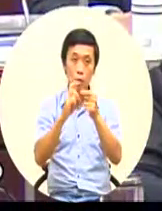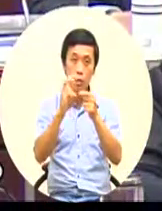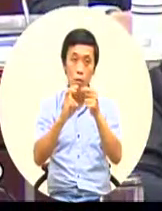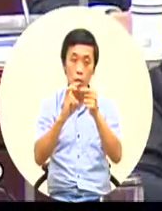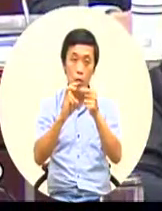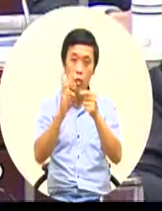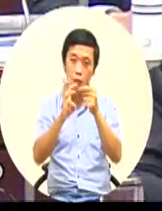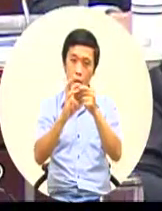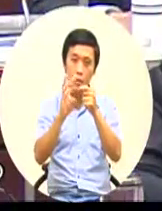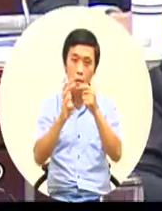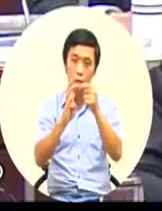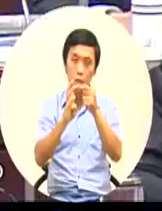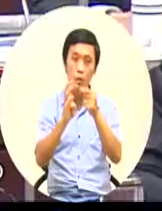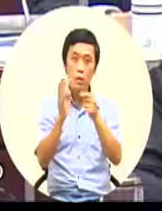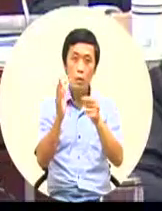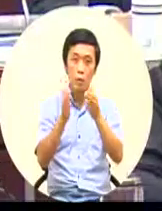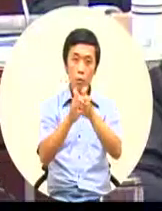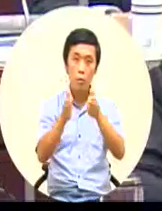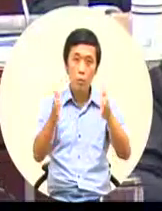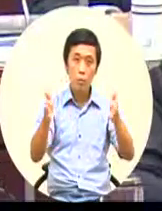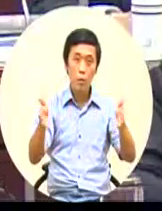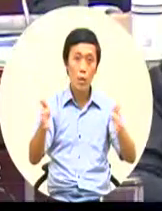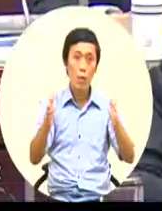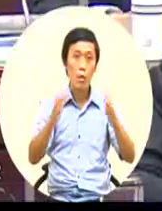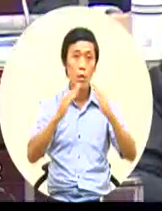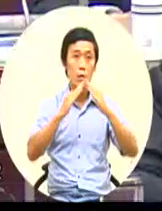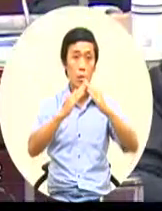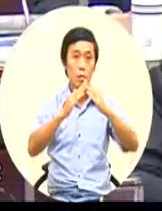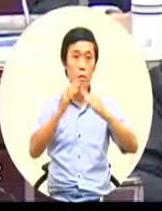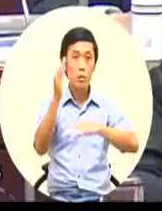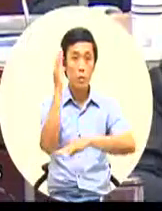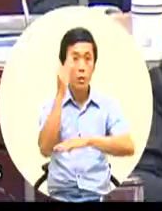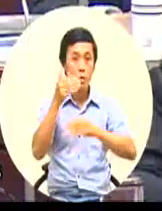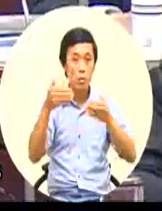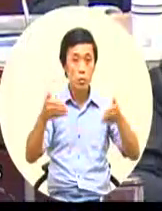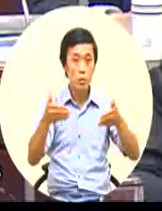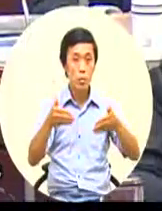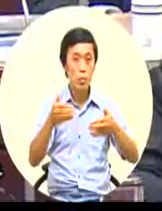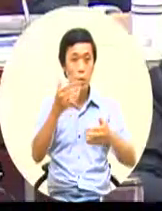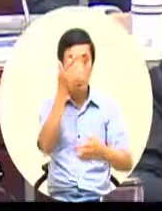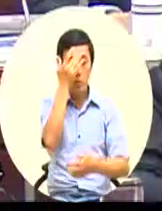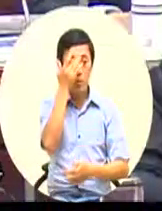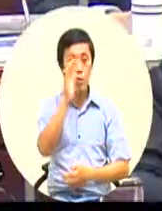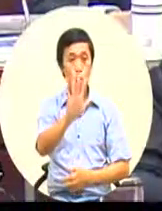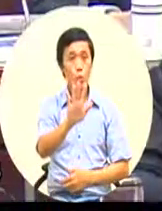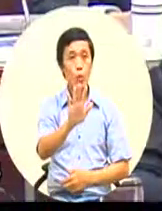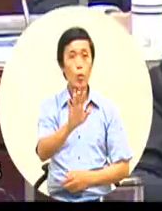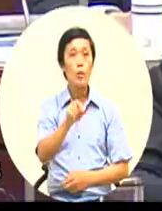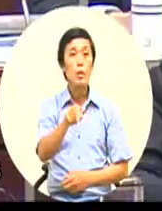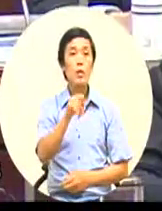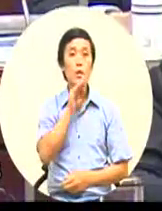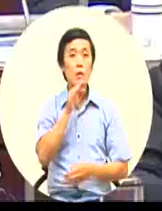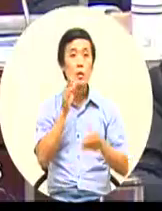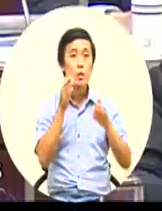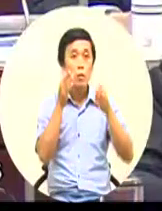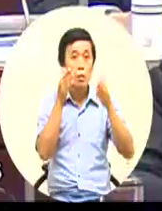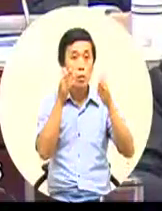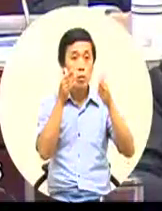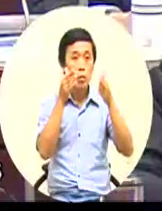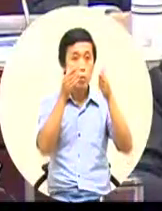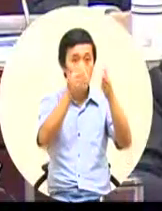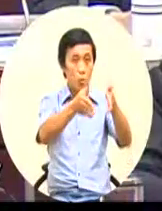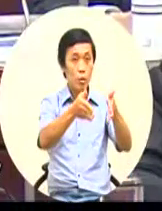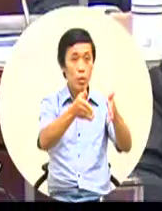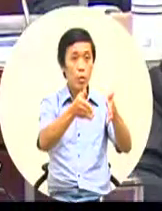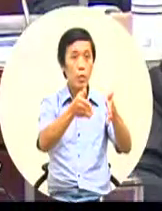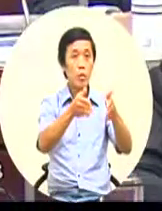10栋、20栋、30栋、40栋，吼，市政建设的这些问题，这拢是为着公共建设，为